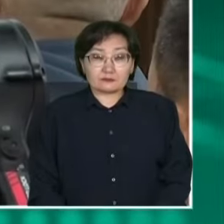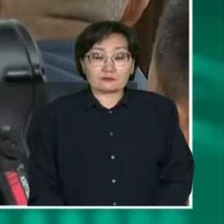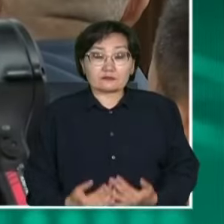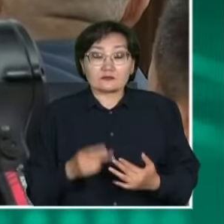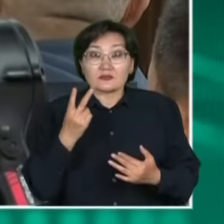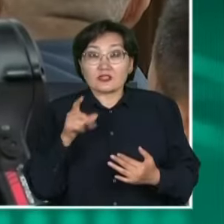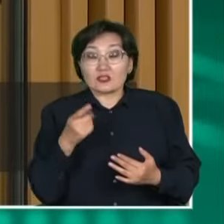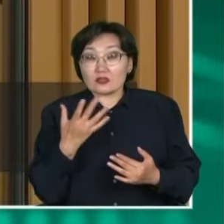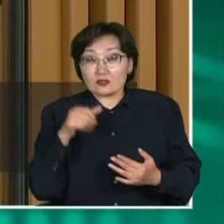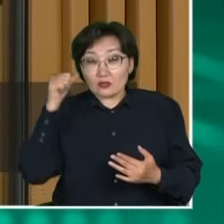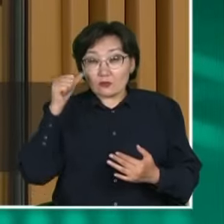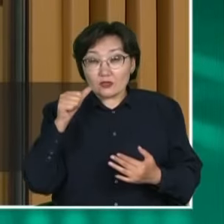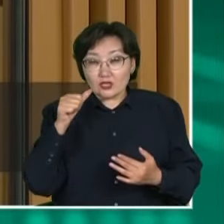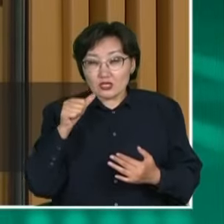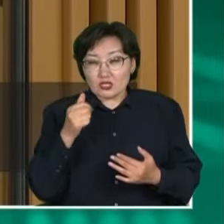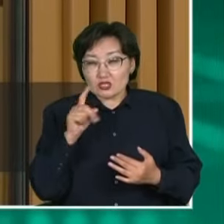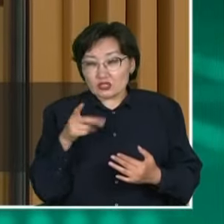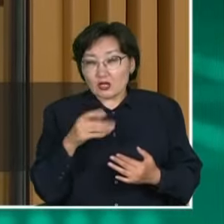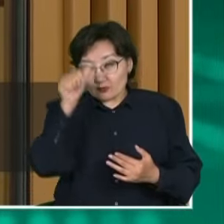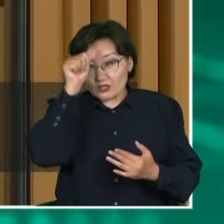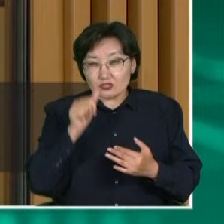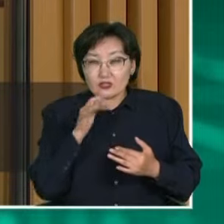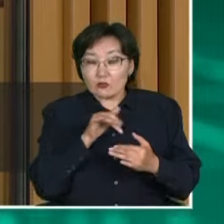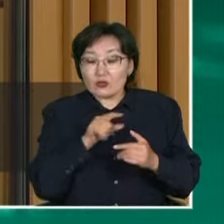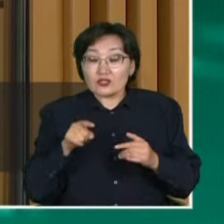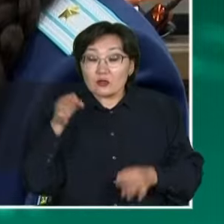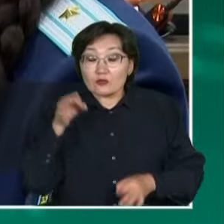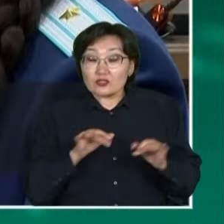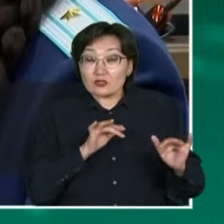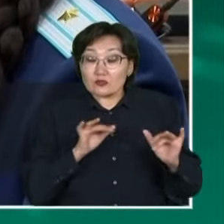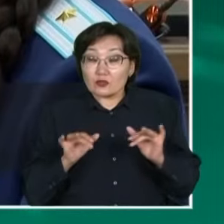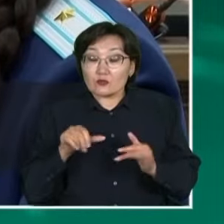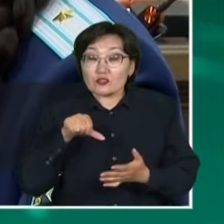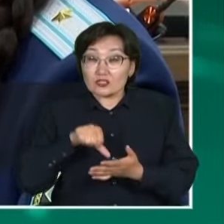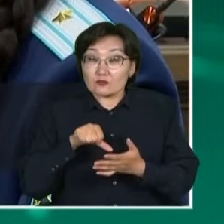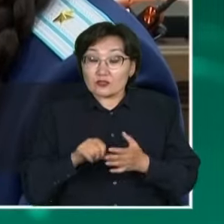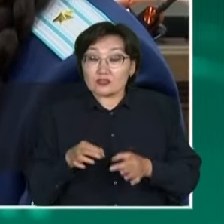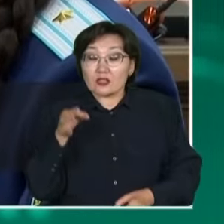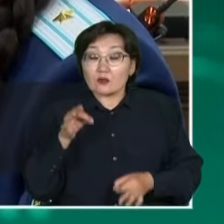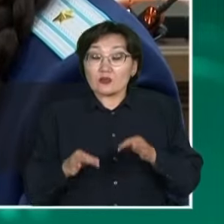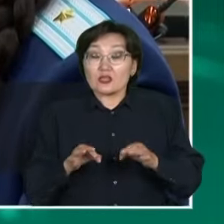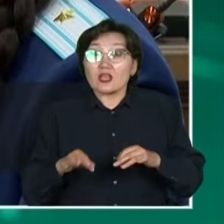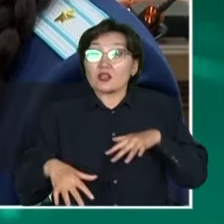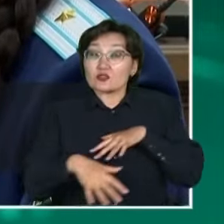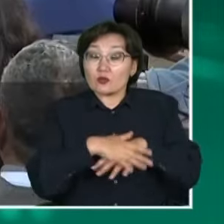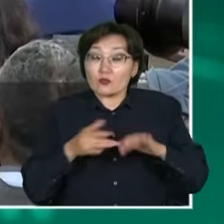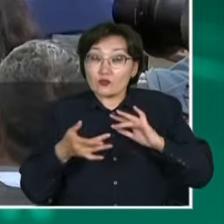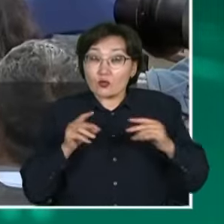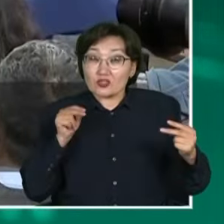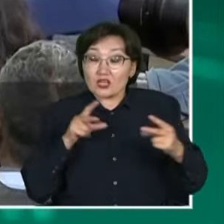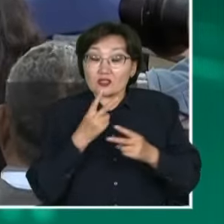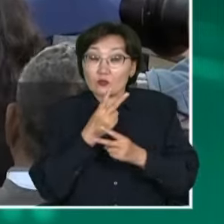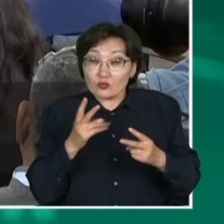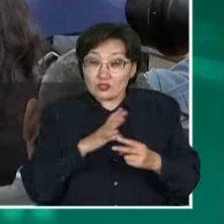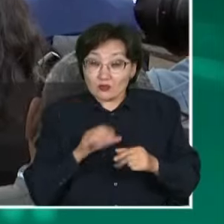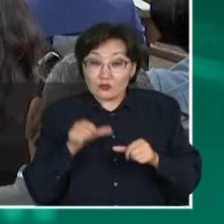2,5 айға созылған Бишімбаев ісі қоғамда үлкен резонанс тудырды. Алқабилер қатысқан атышулы соттың әр отырысын халық онлайн көріп отырды. Бұл